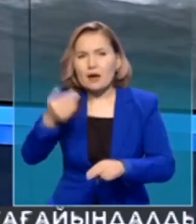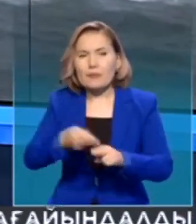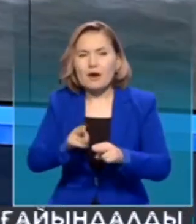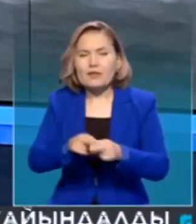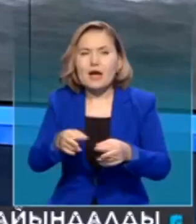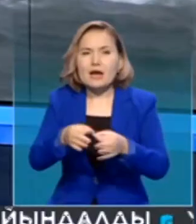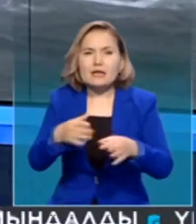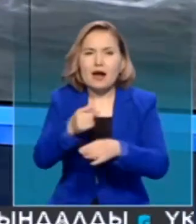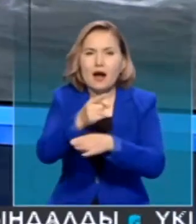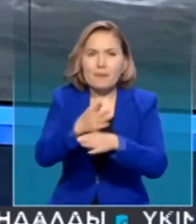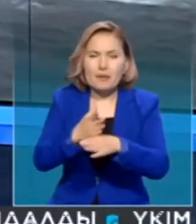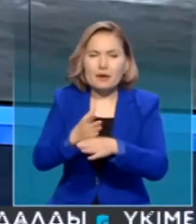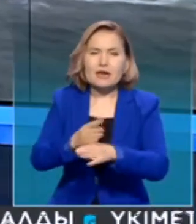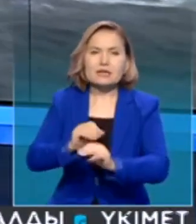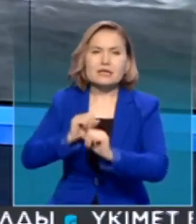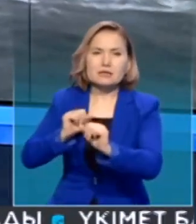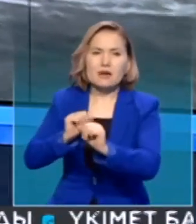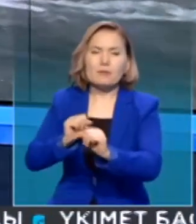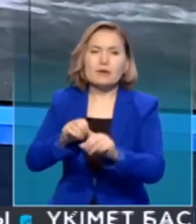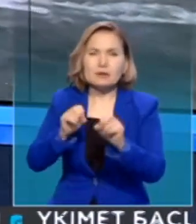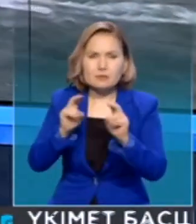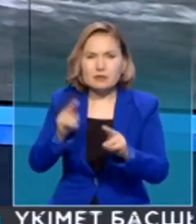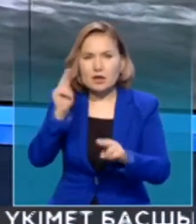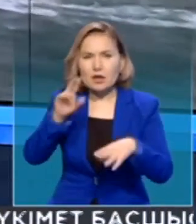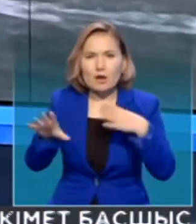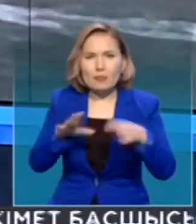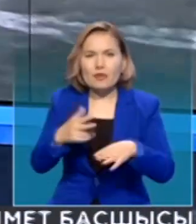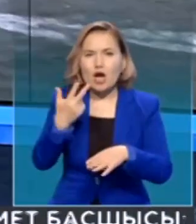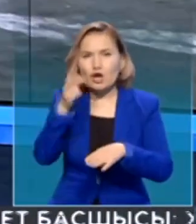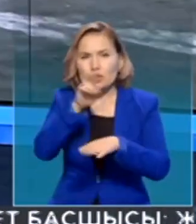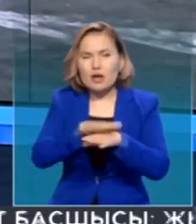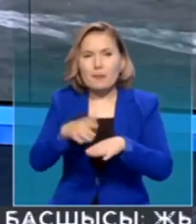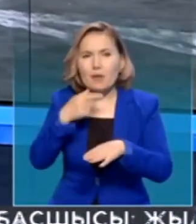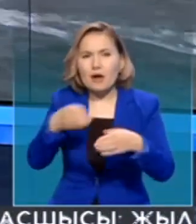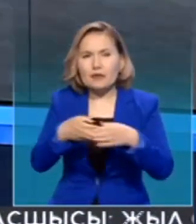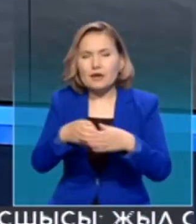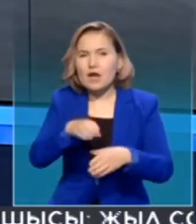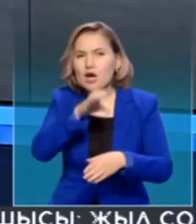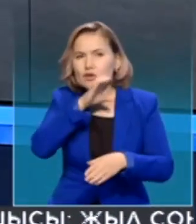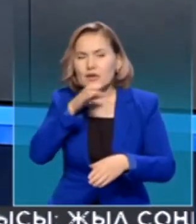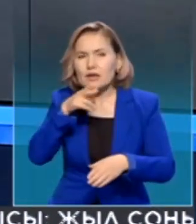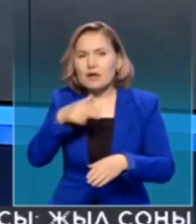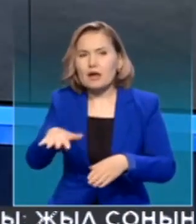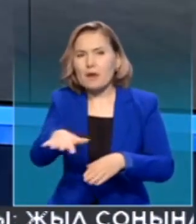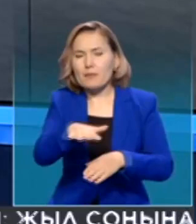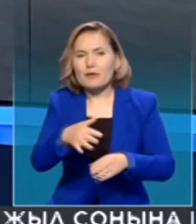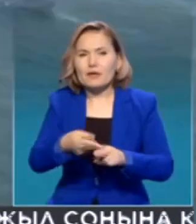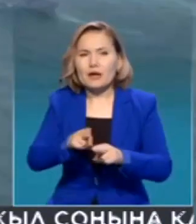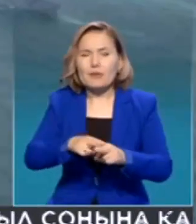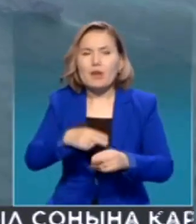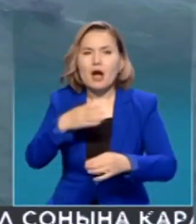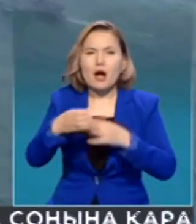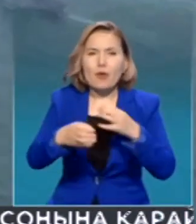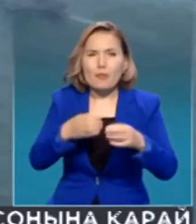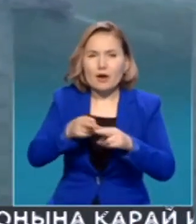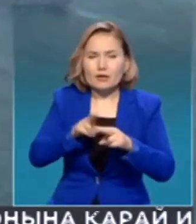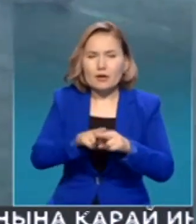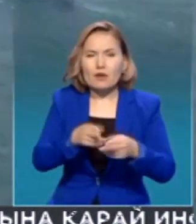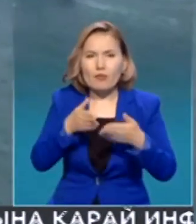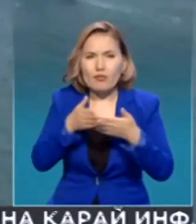және зымырандық қабілетін тежеуге бағытталған. Үш ел әскерилері Солтүстік Кореяның Чеджуа аралығындағы халықаралық